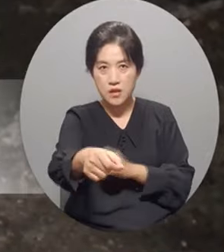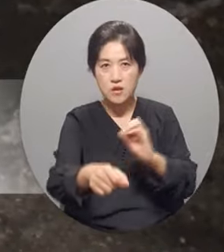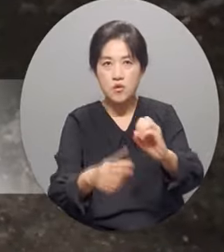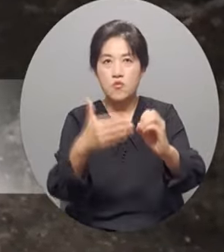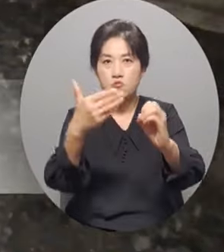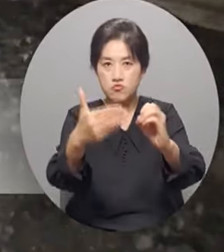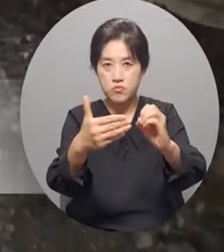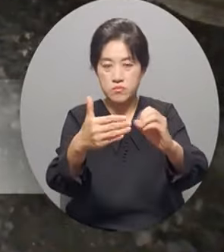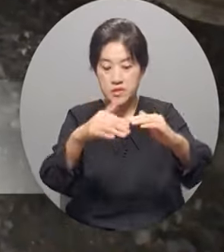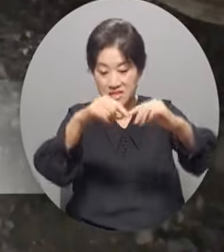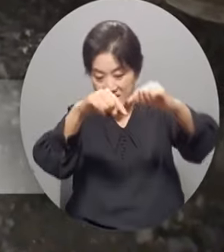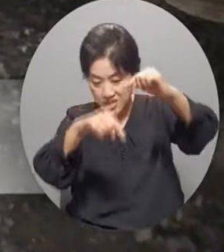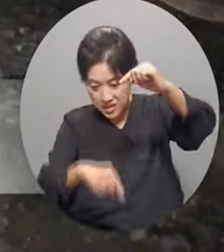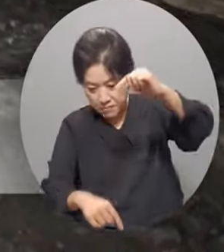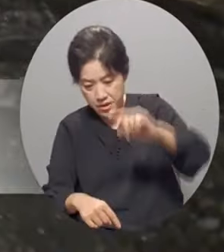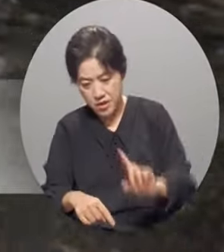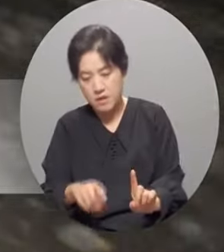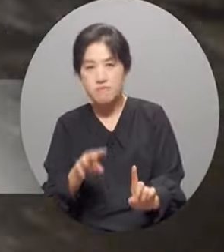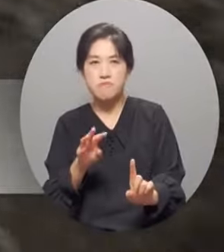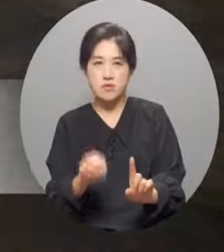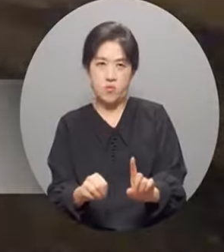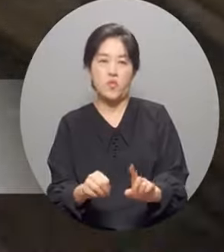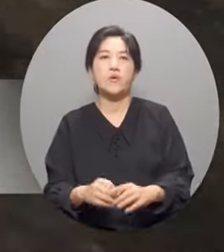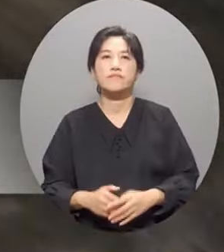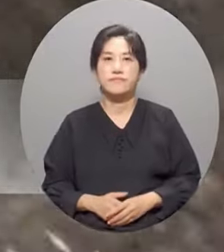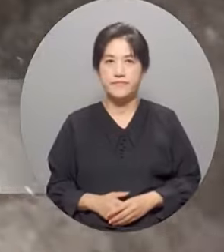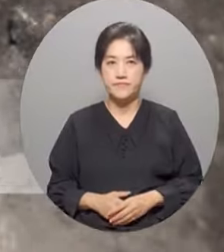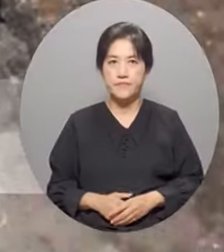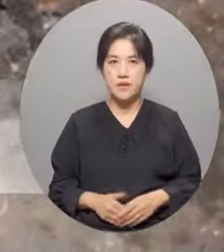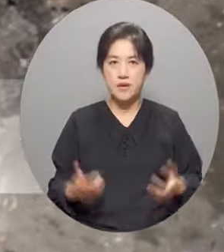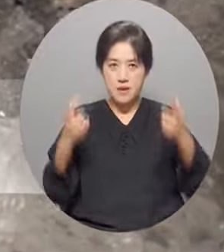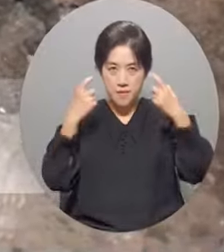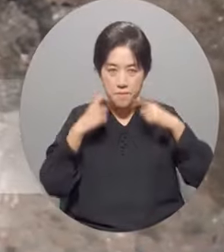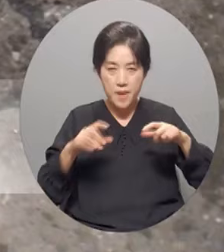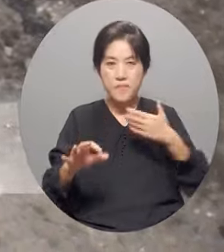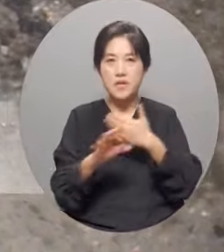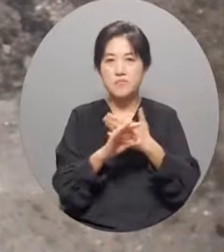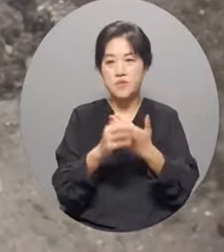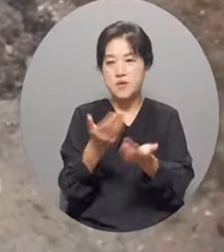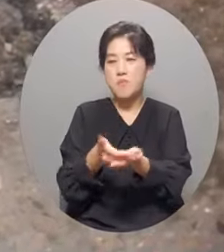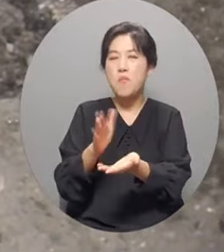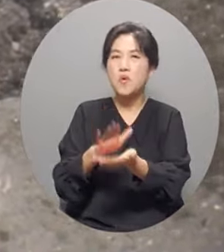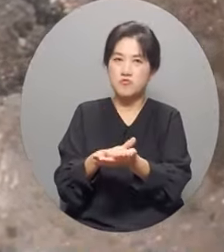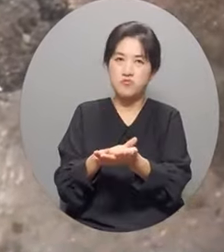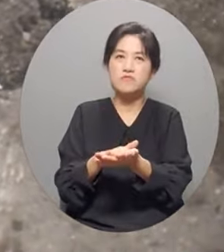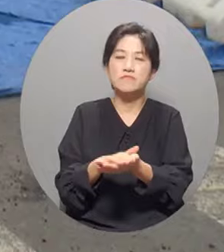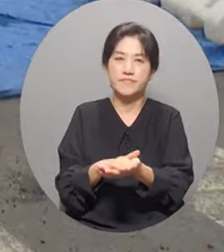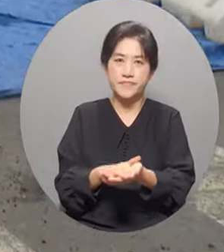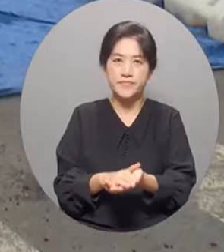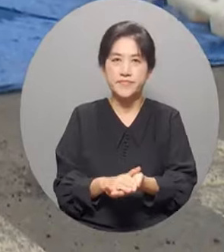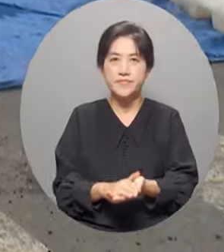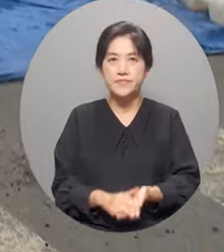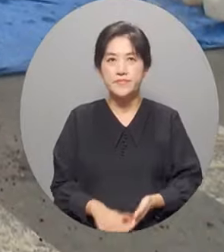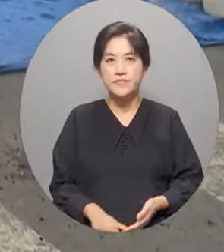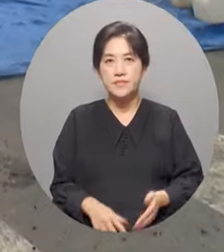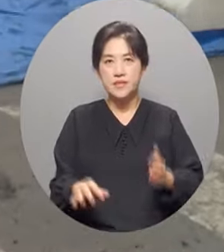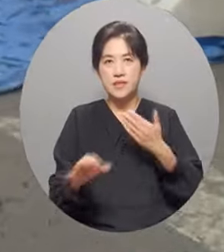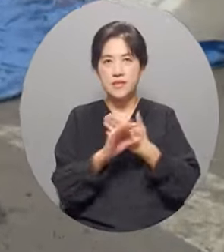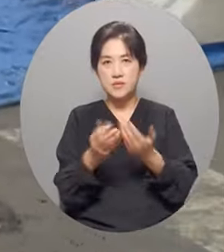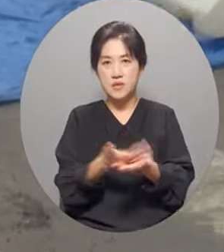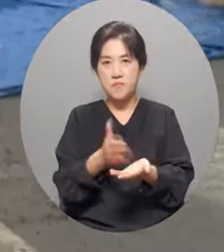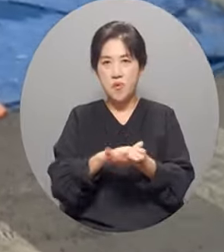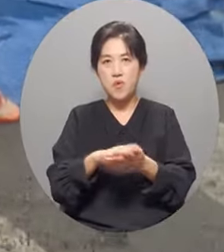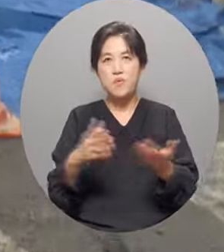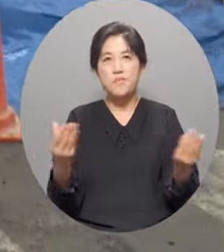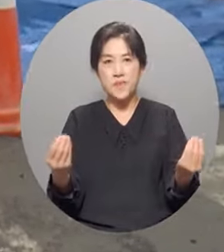0.9m 깊이 1m 규모로 파악됐으며 밤 사이 임시 보수 작업이 진행됐습니다 임시 복구 작업은